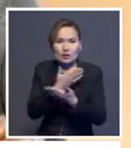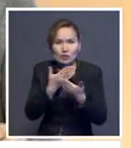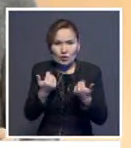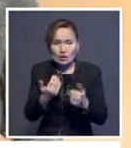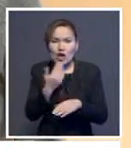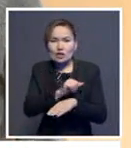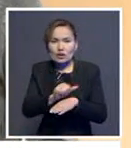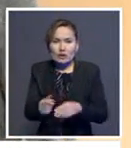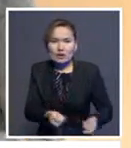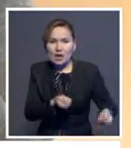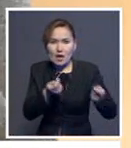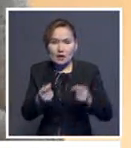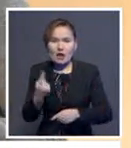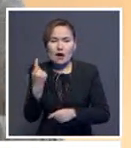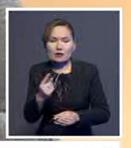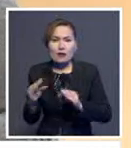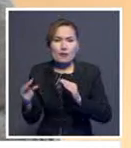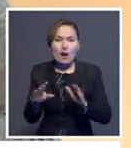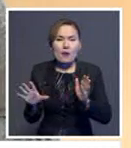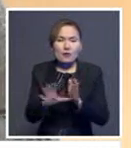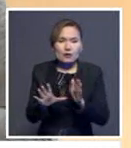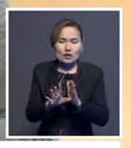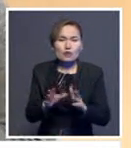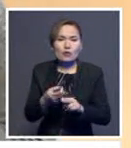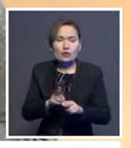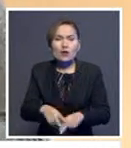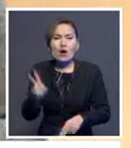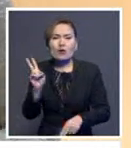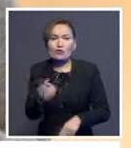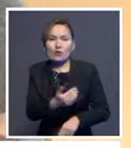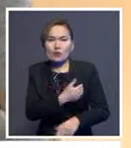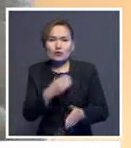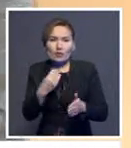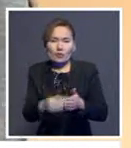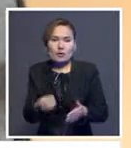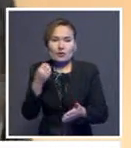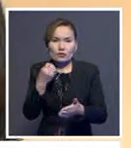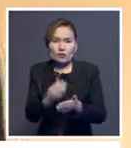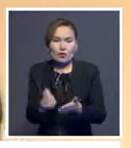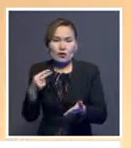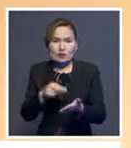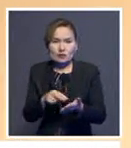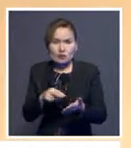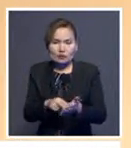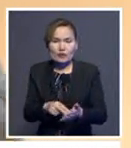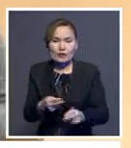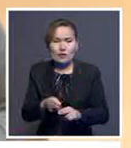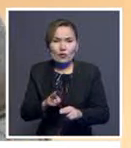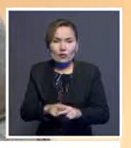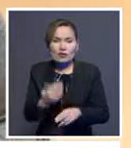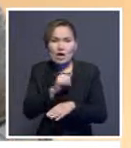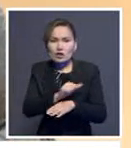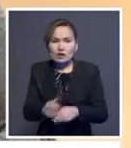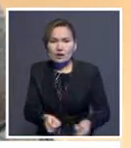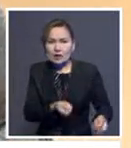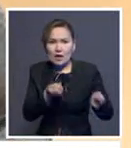деңгейде дамымаған. Сондықтан жанармайсыз жүретін көлікті сатып алатын иесі оны осындай қуаттағыш көзі бар қондырғыны бірге сатып